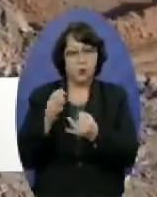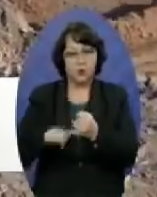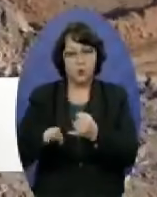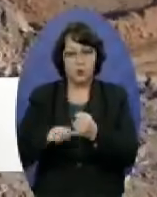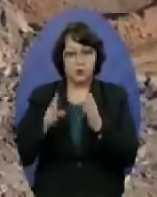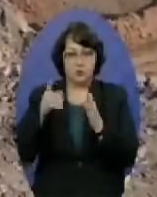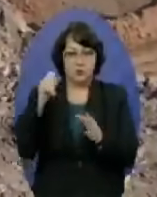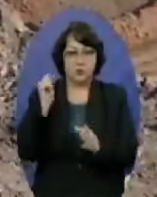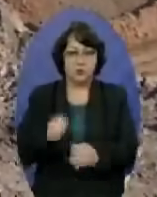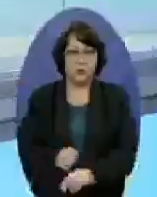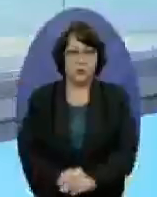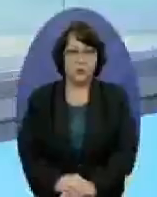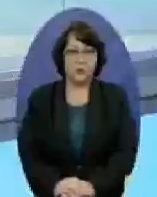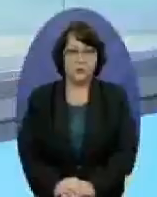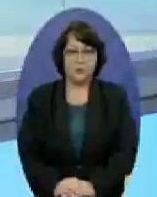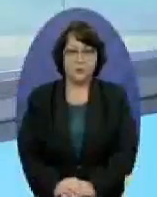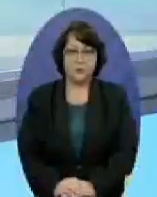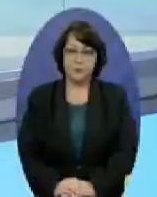шийдвэрлэнэ.